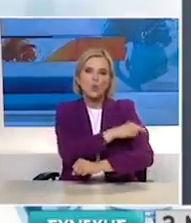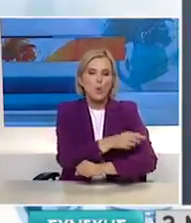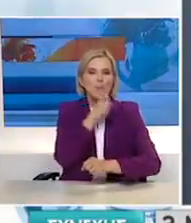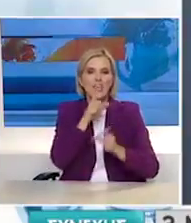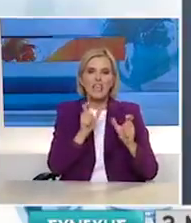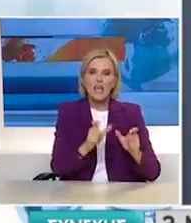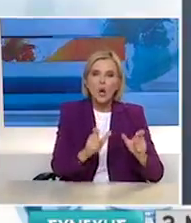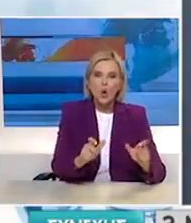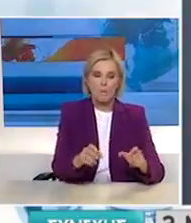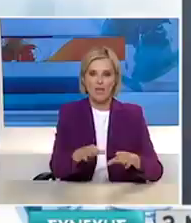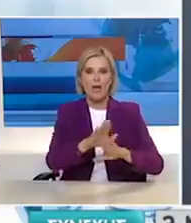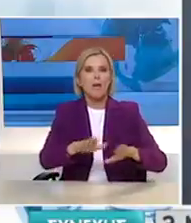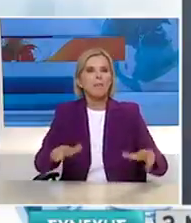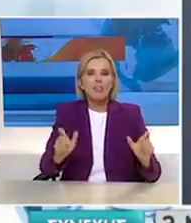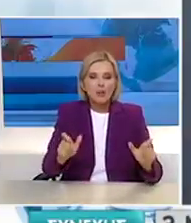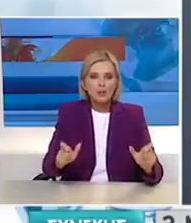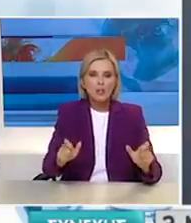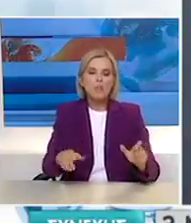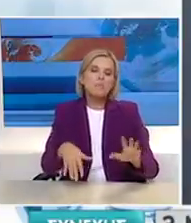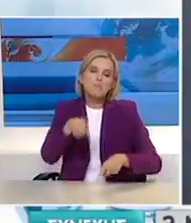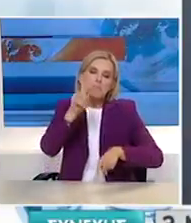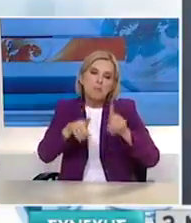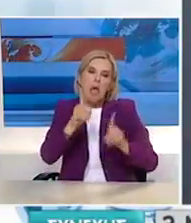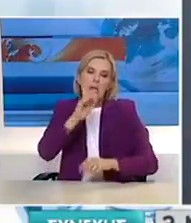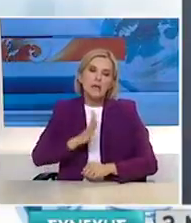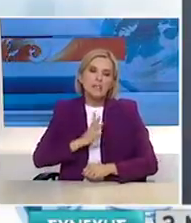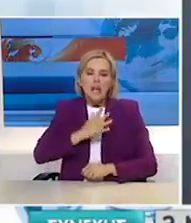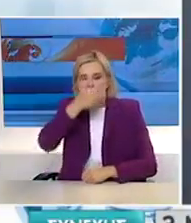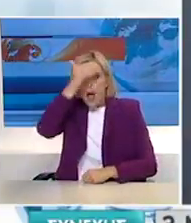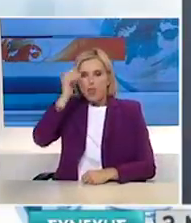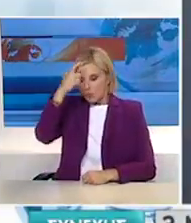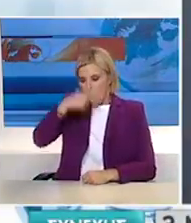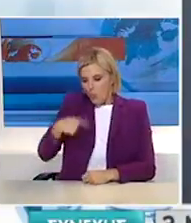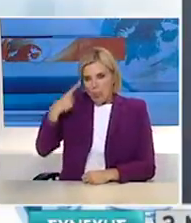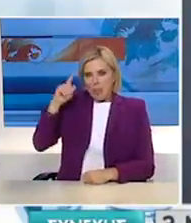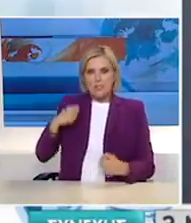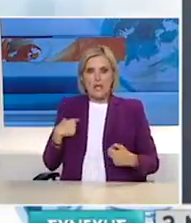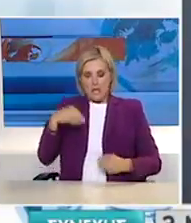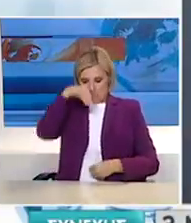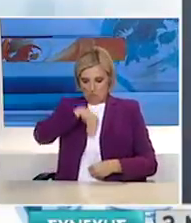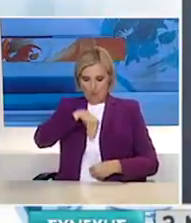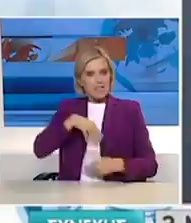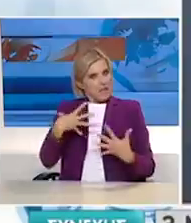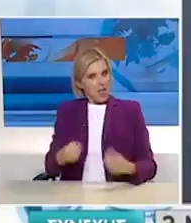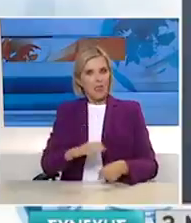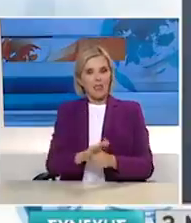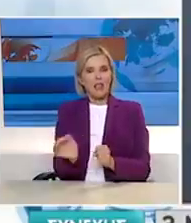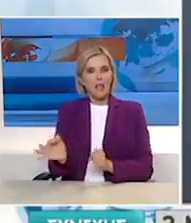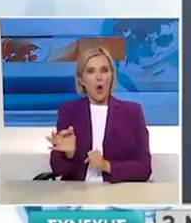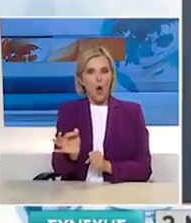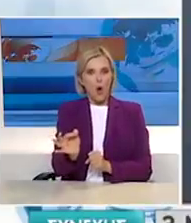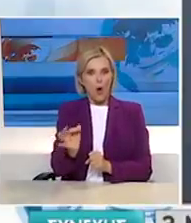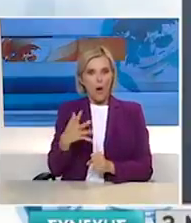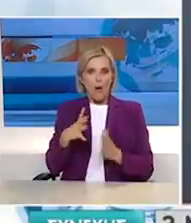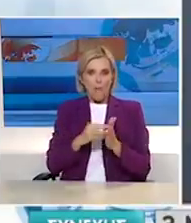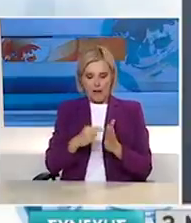όπου κάποιος αθώος, μπορεί και ασυμπτωματικός αθώος, να μεταφέρει την νόσο σε δεκάδες